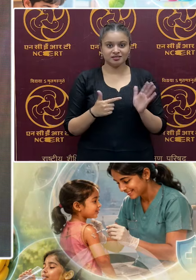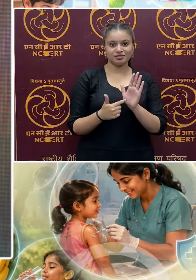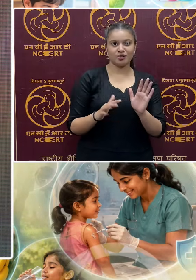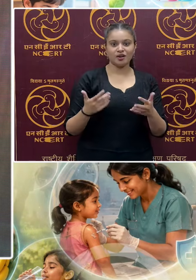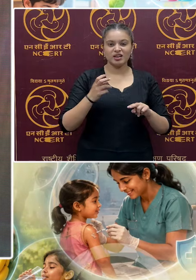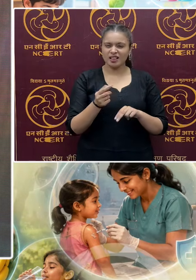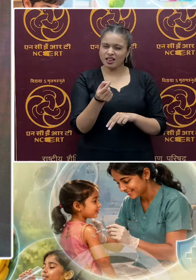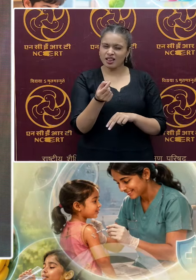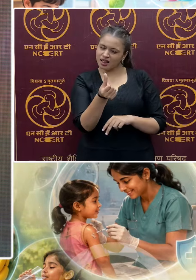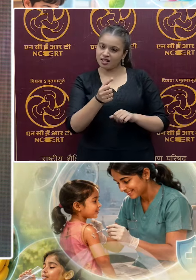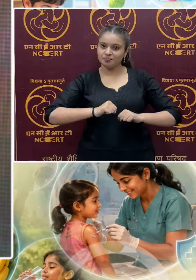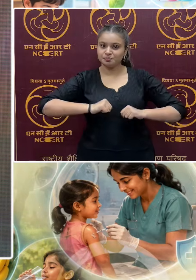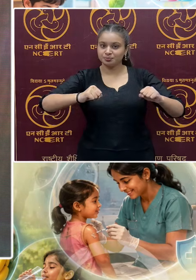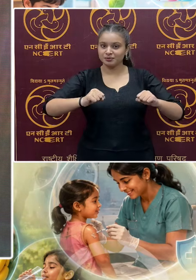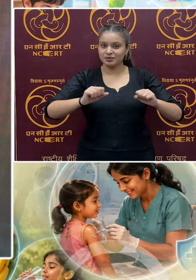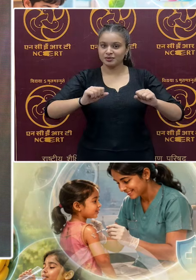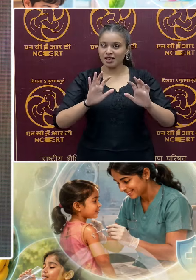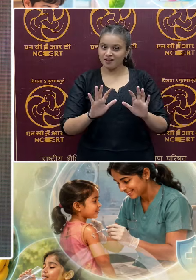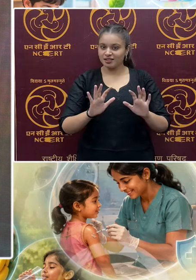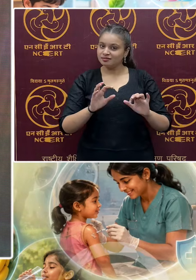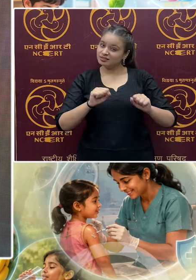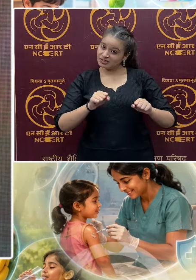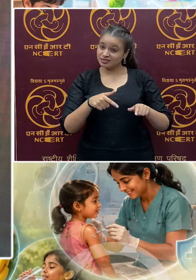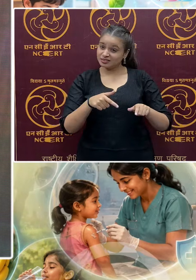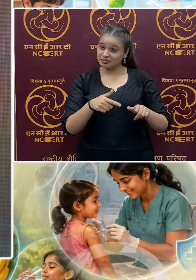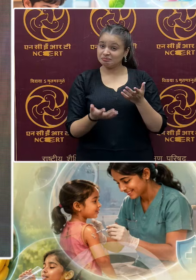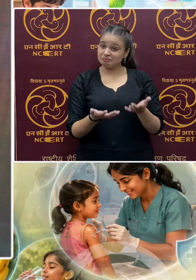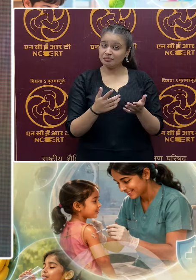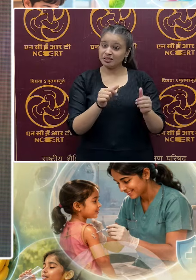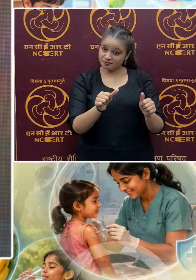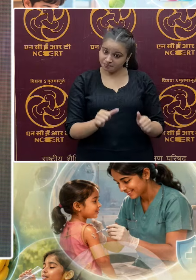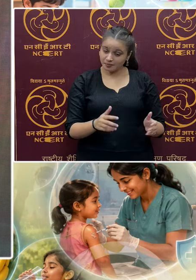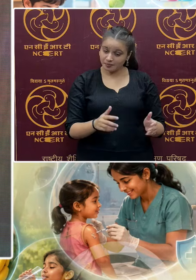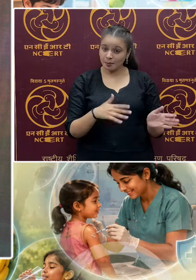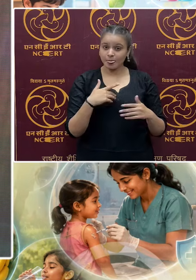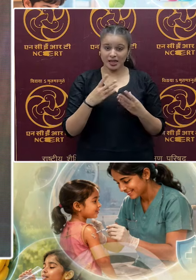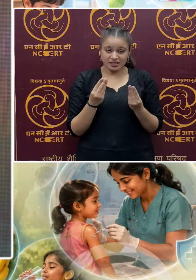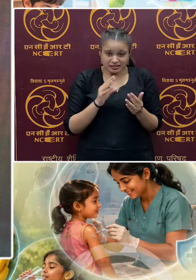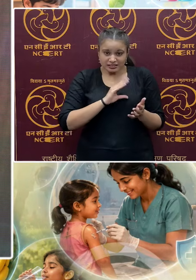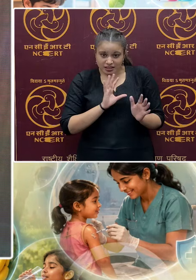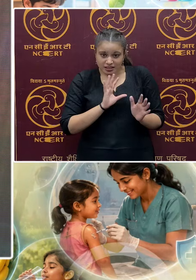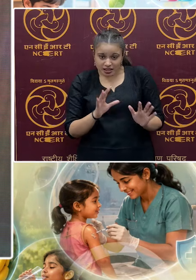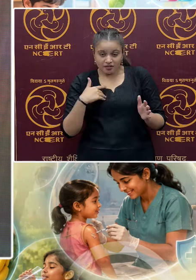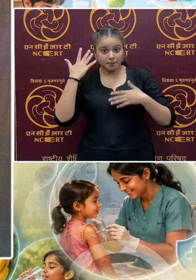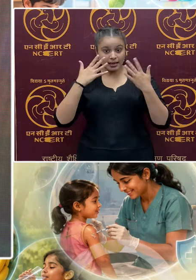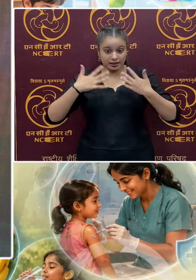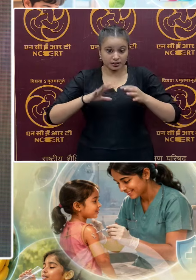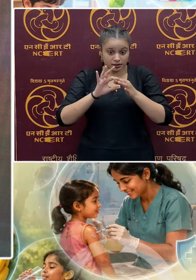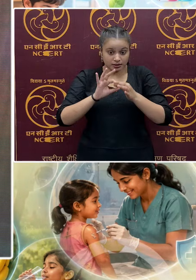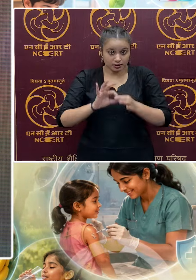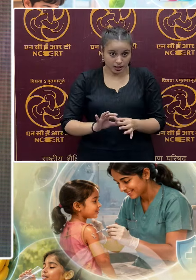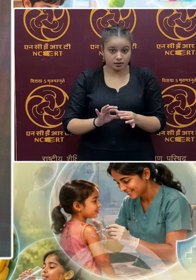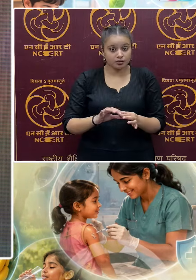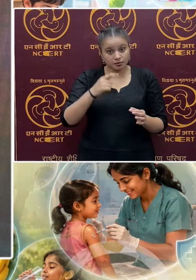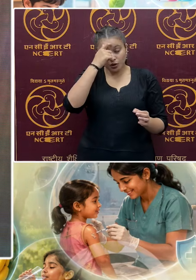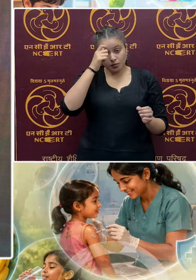slight overweight or obesity, so it may result in certain stigma, anxiety. तो mental health issues का it